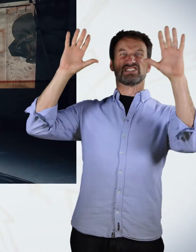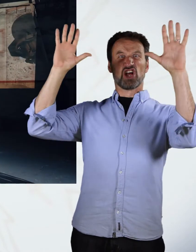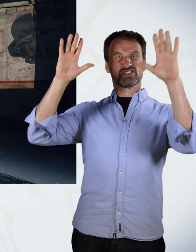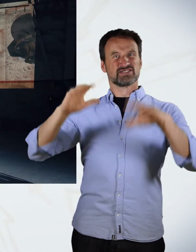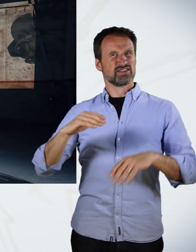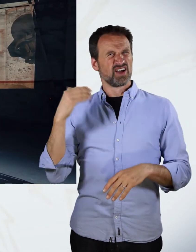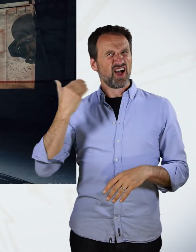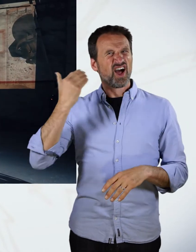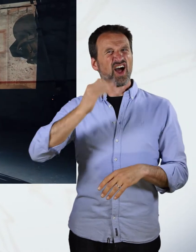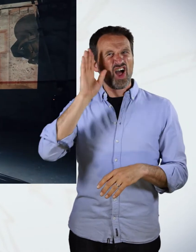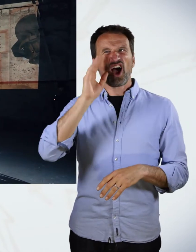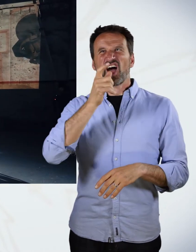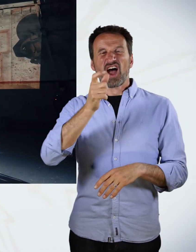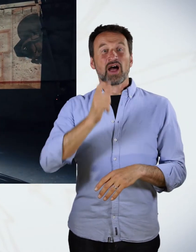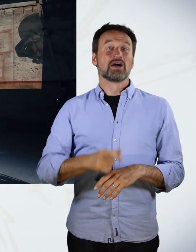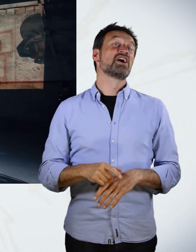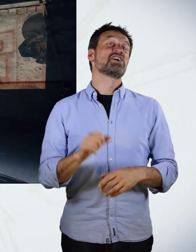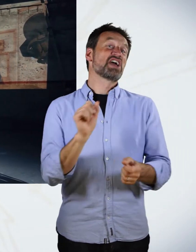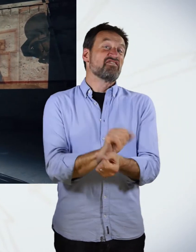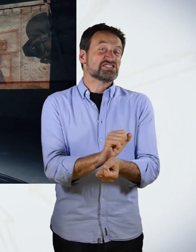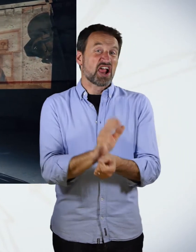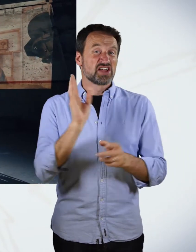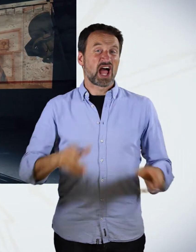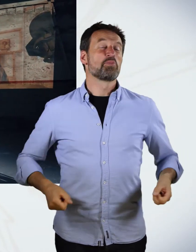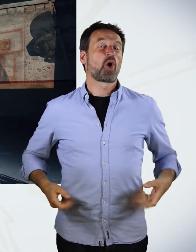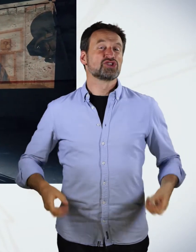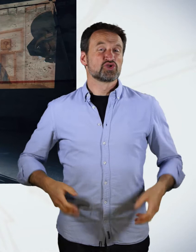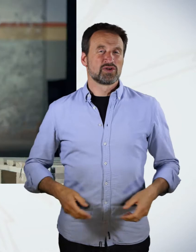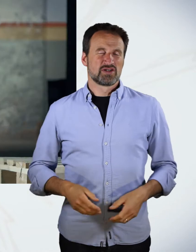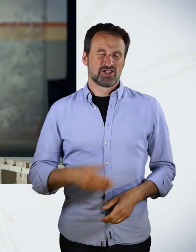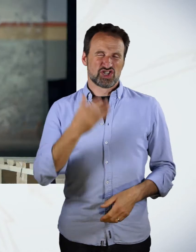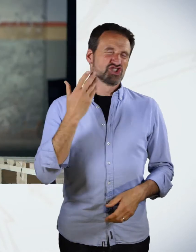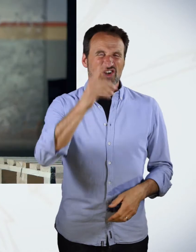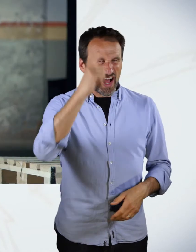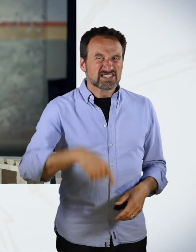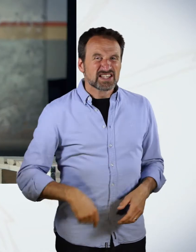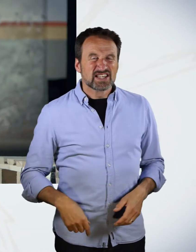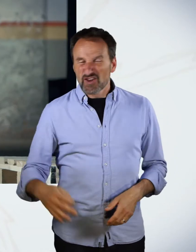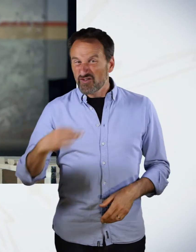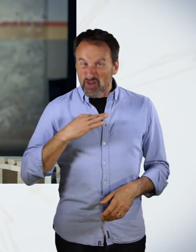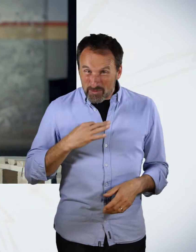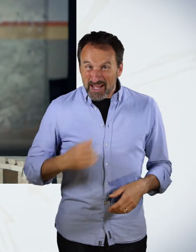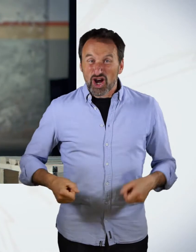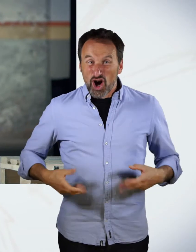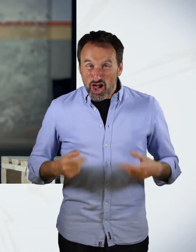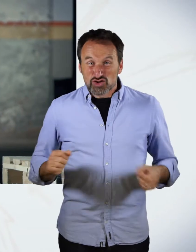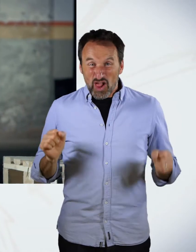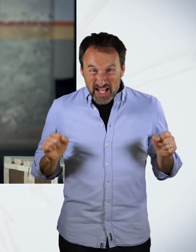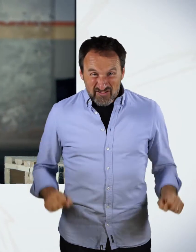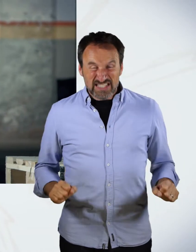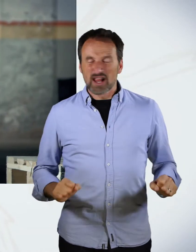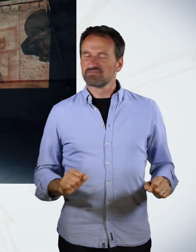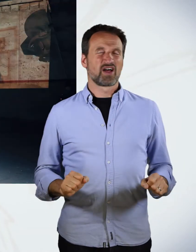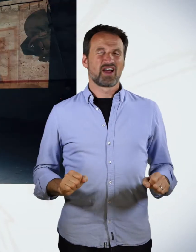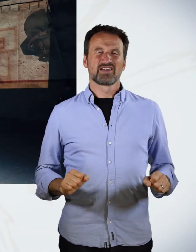ein Schwachsinn. Ich bin nicht an den Rollstuhl gefesselt, sondern der Rollstuhl bedeutet für mich Freiheit. Du